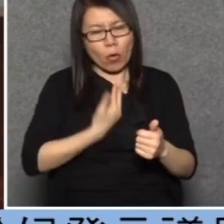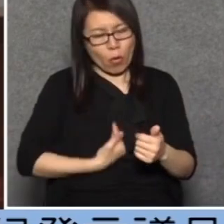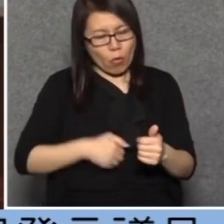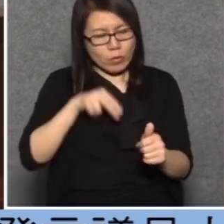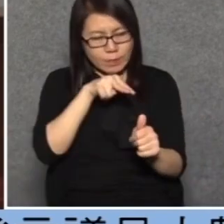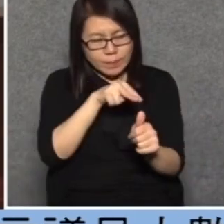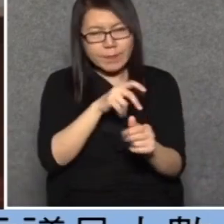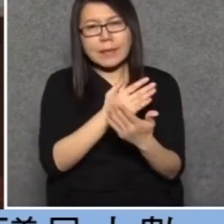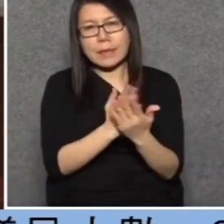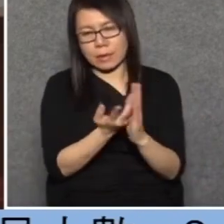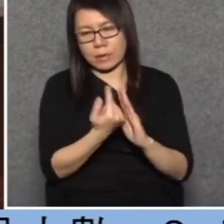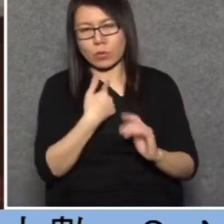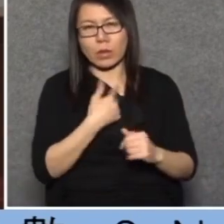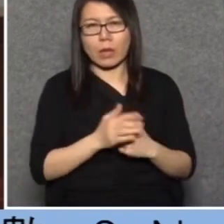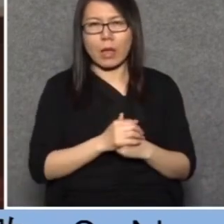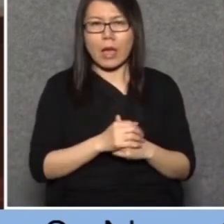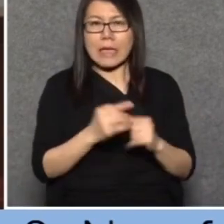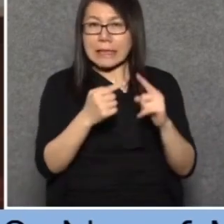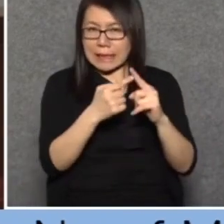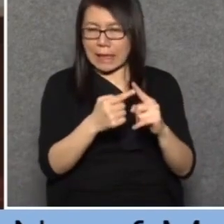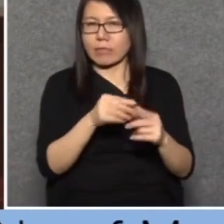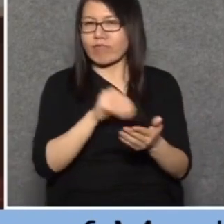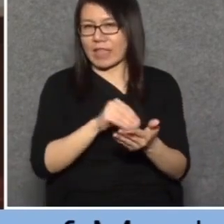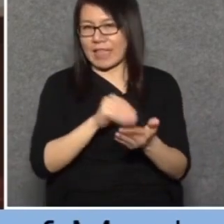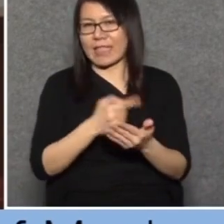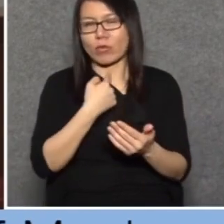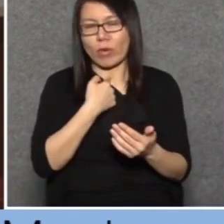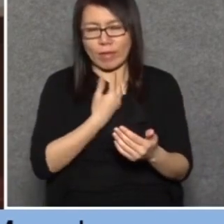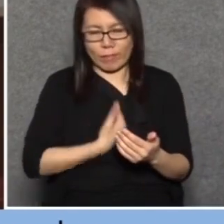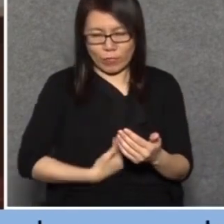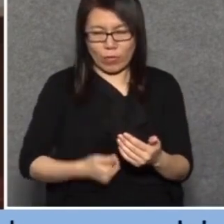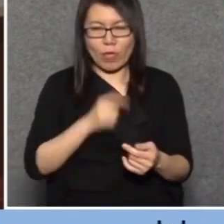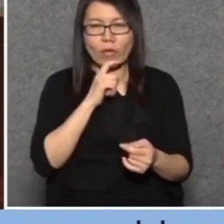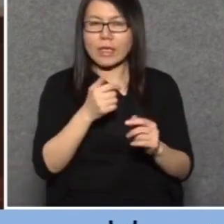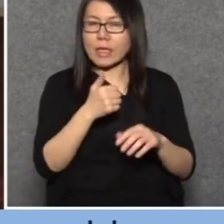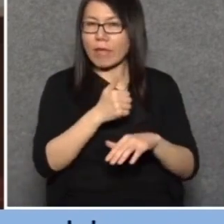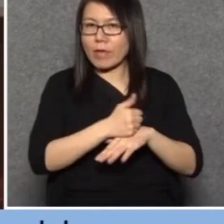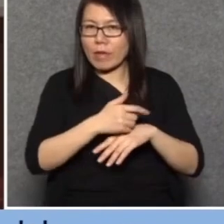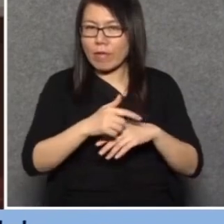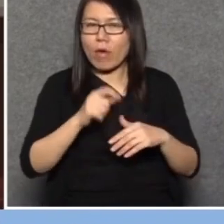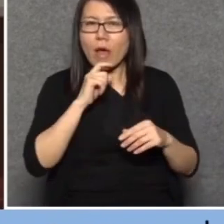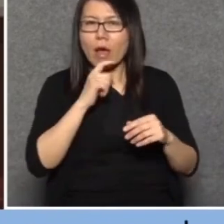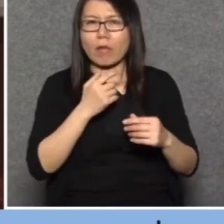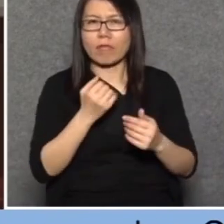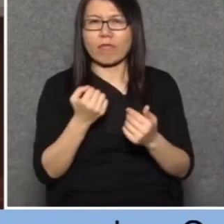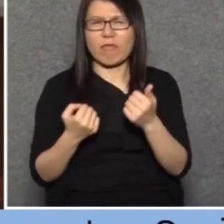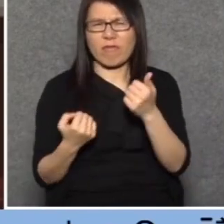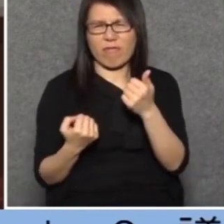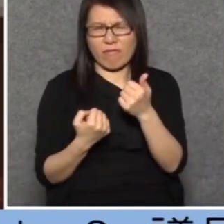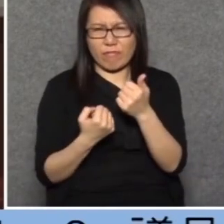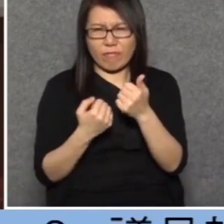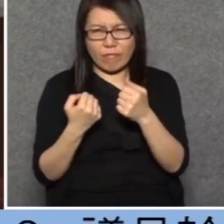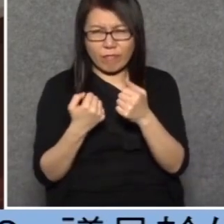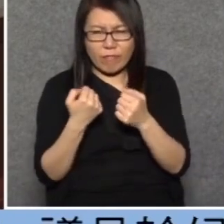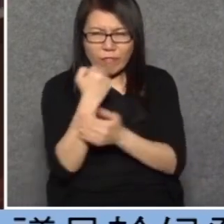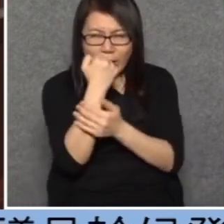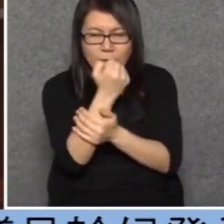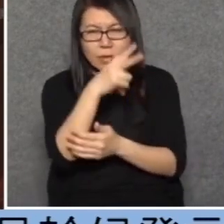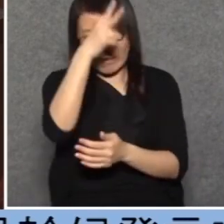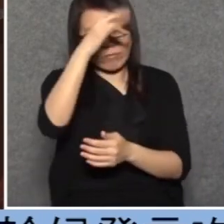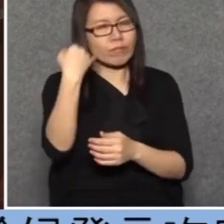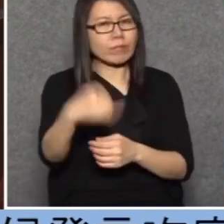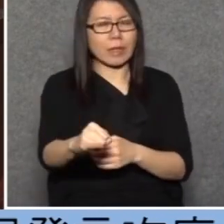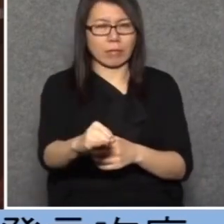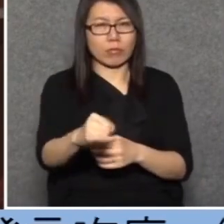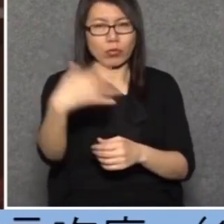是這個良政善治就是人民都必須有良善的，而良善的基礎就是不能夠反政府，是吧？那種是威權統